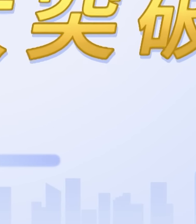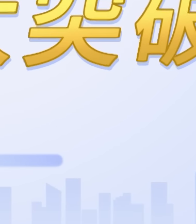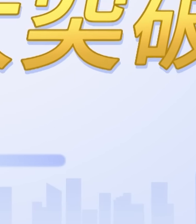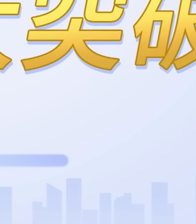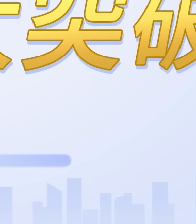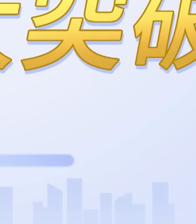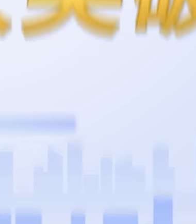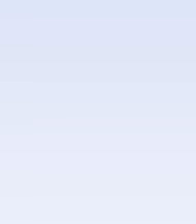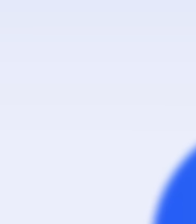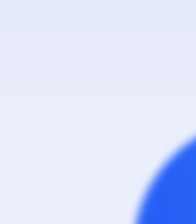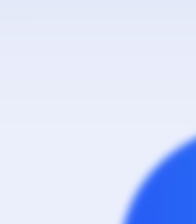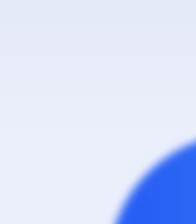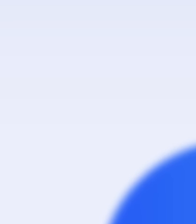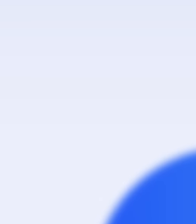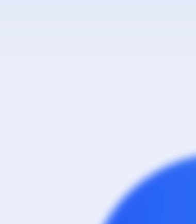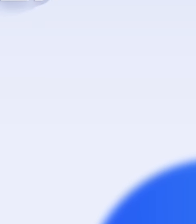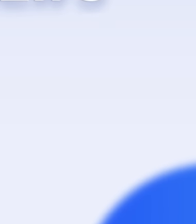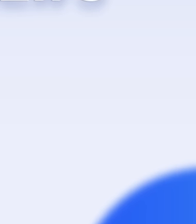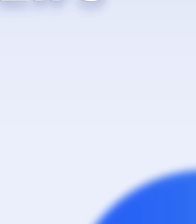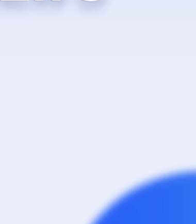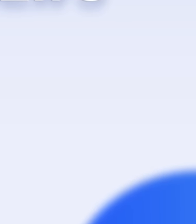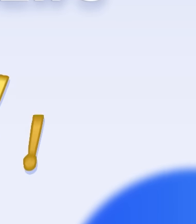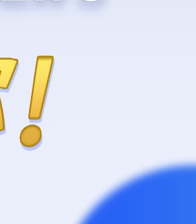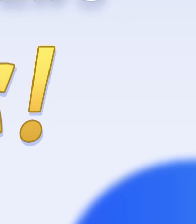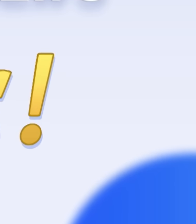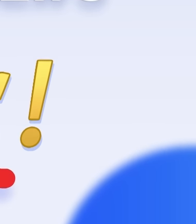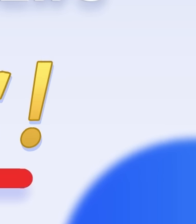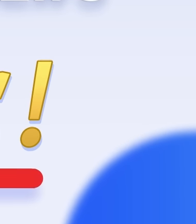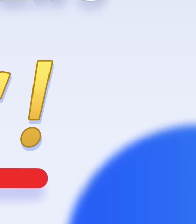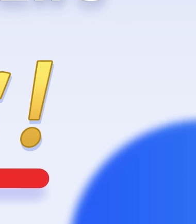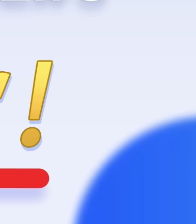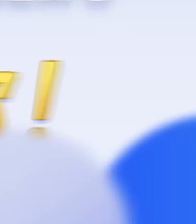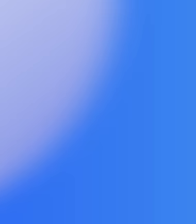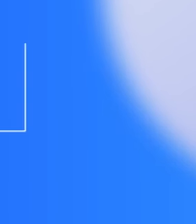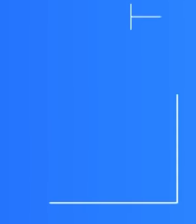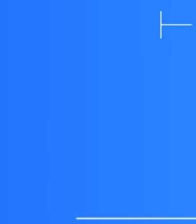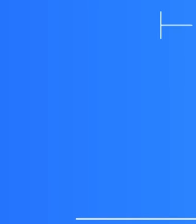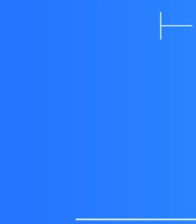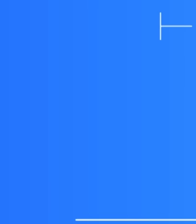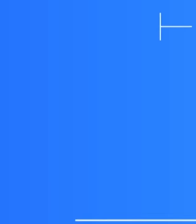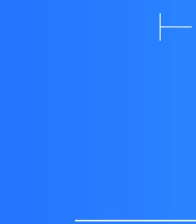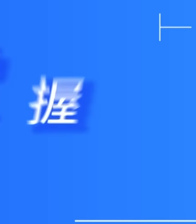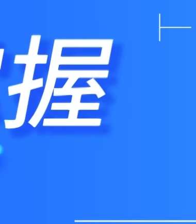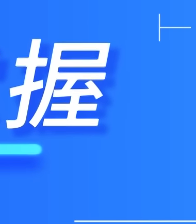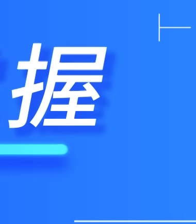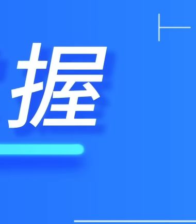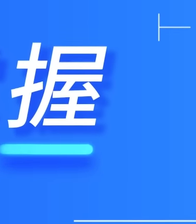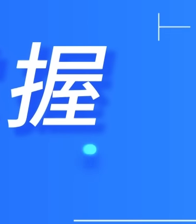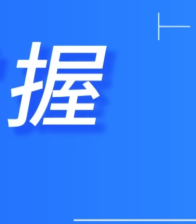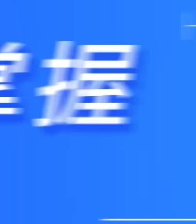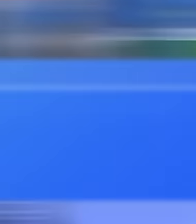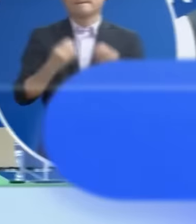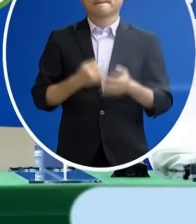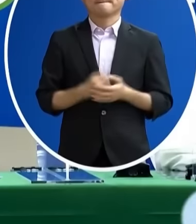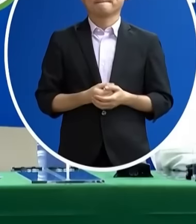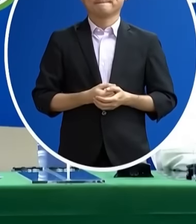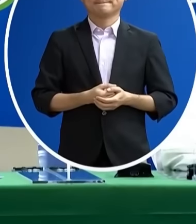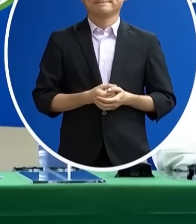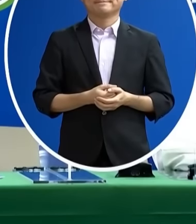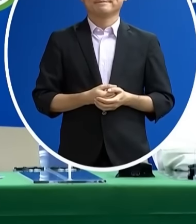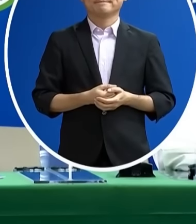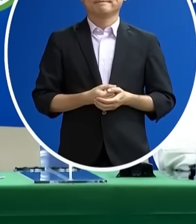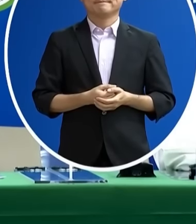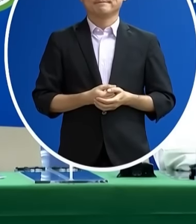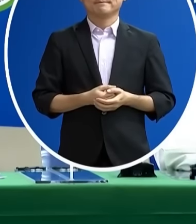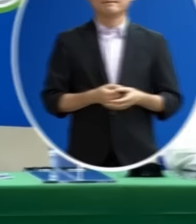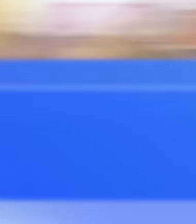百万订阅大突破，台视新闻 TTV News 感谢有你，重要直播随时掌握，时事